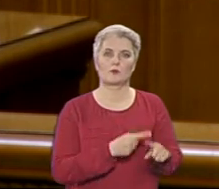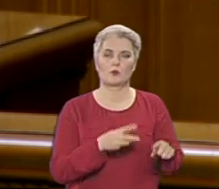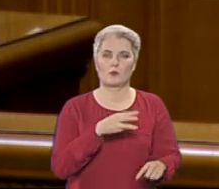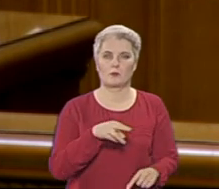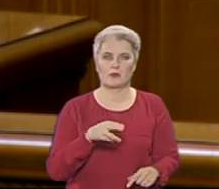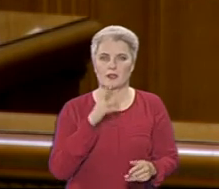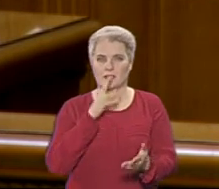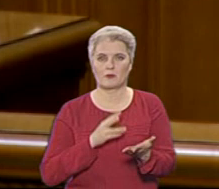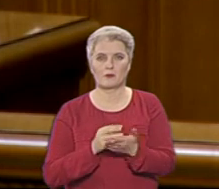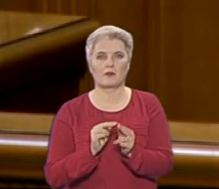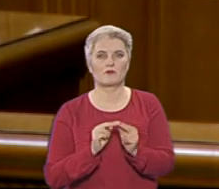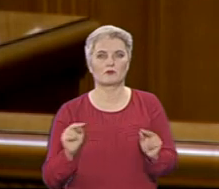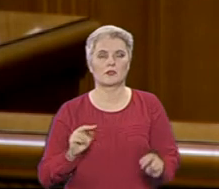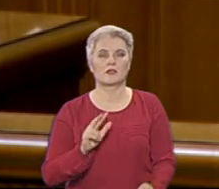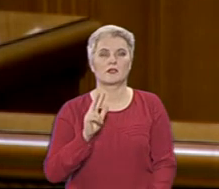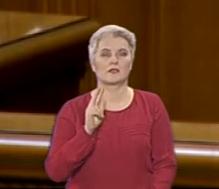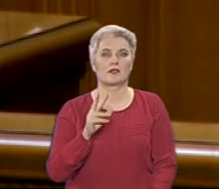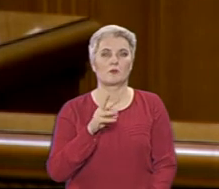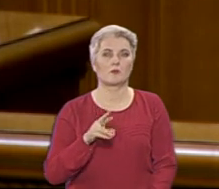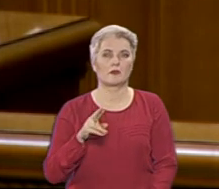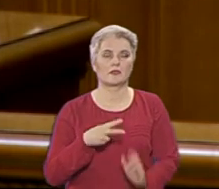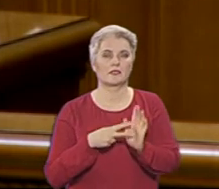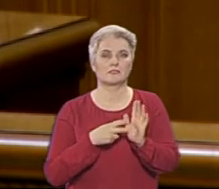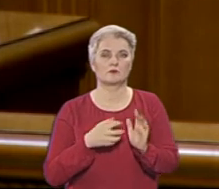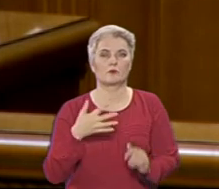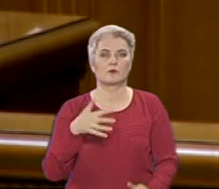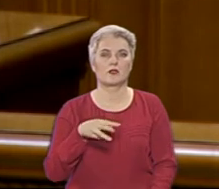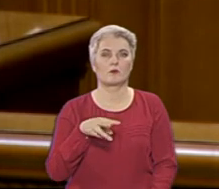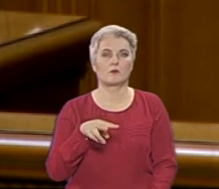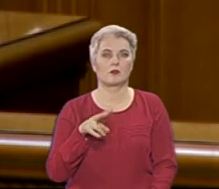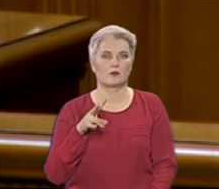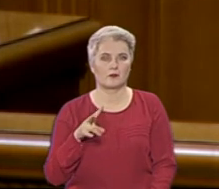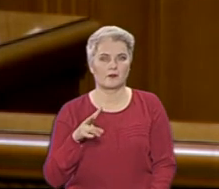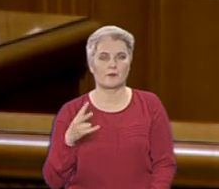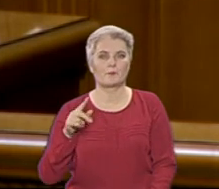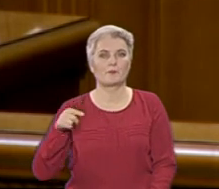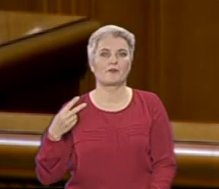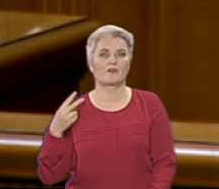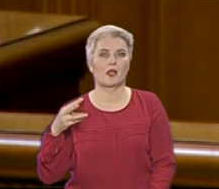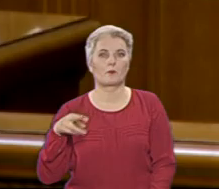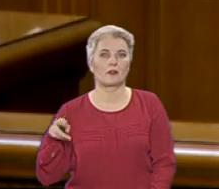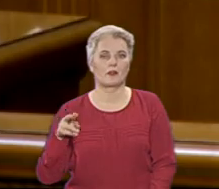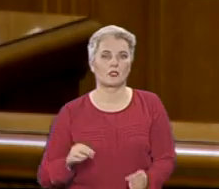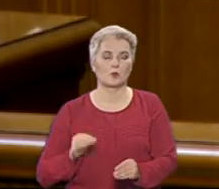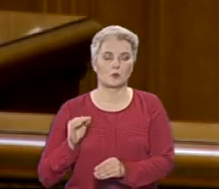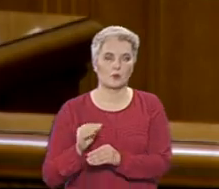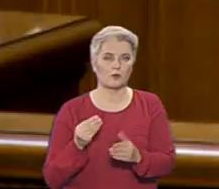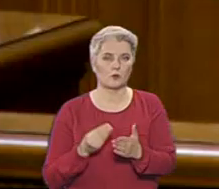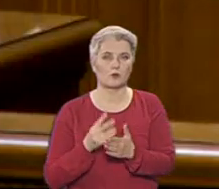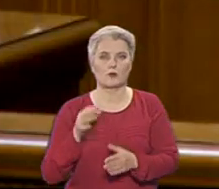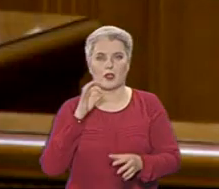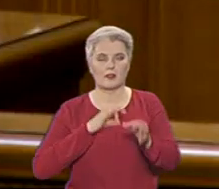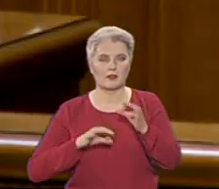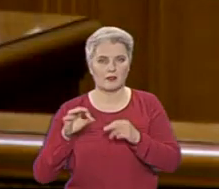зарплата вчителям – 3 мільярди 750 мільйонів, це 3,2 мільярди додаткових грошей на ліки,